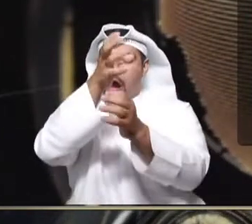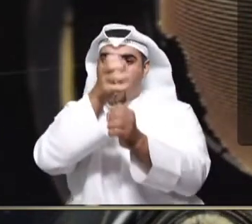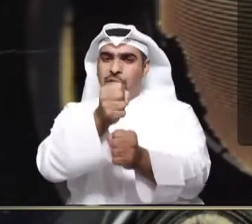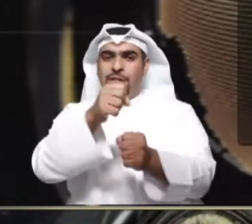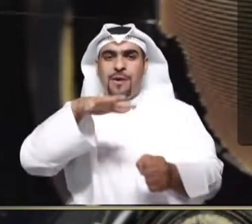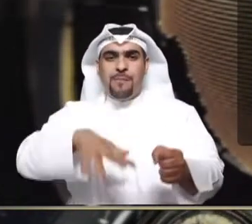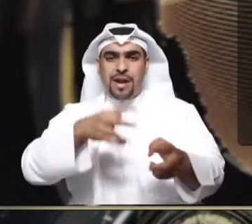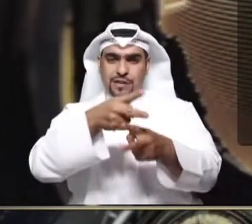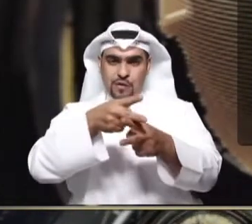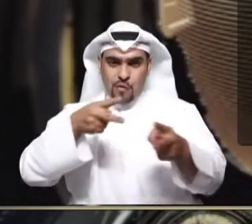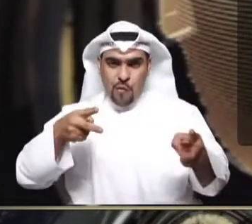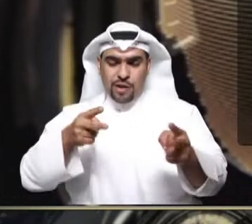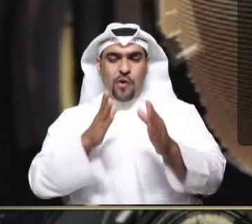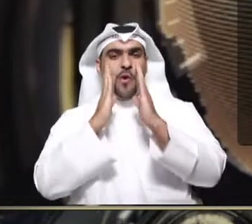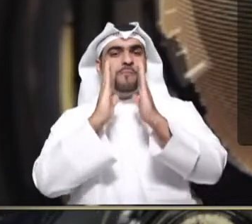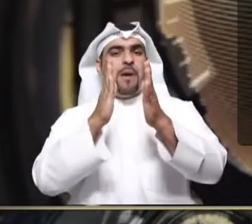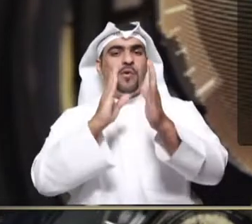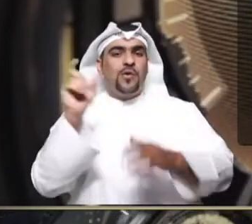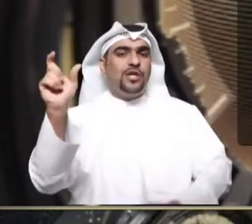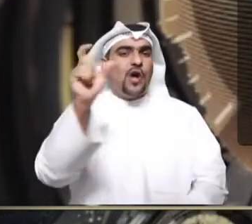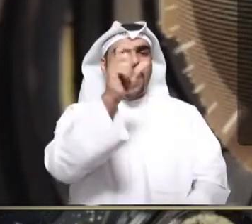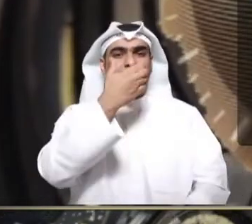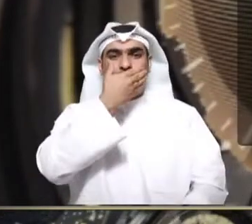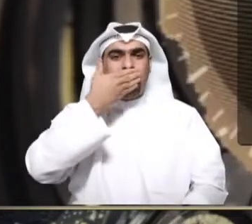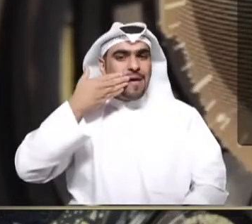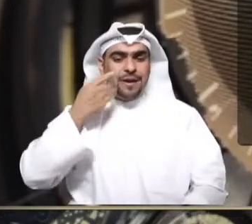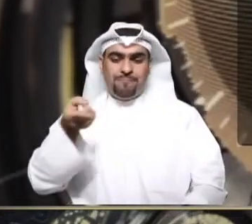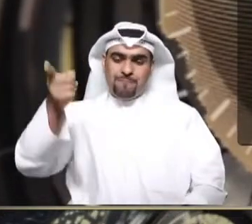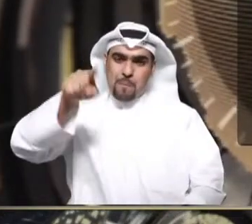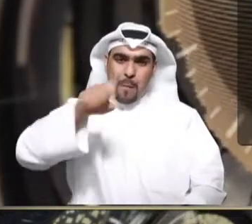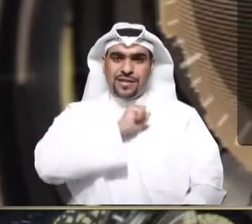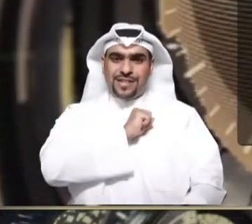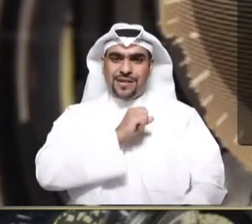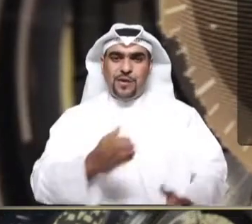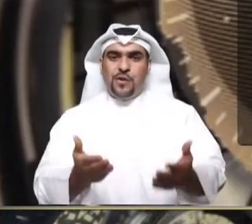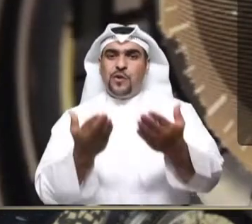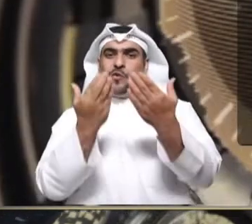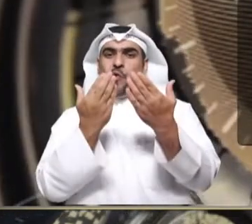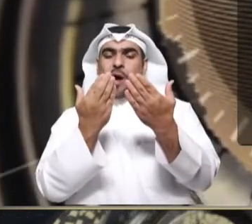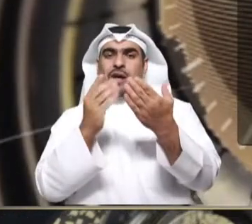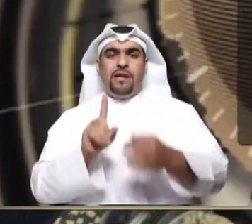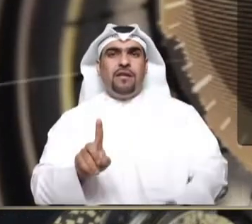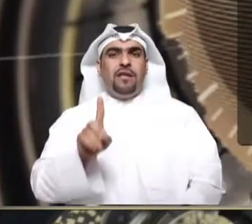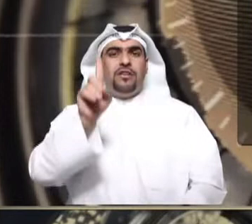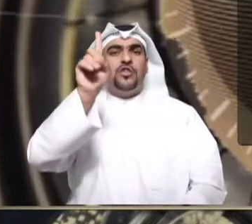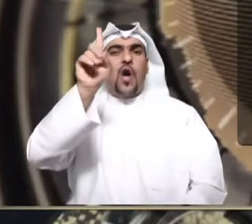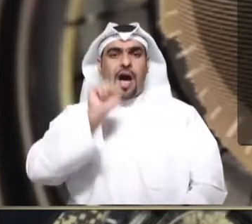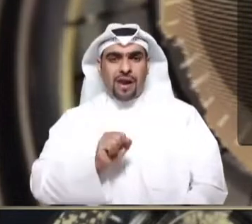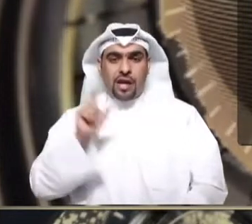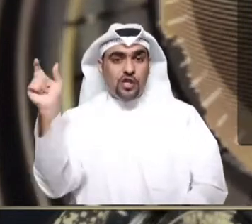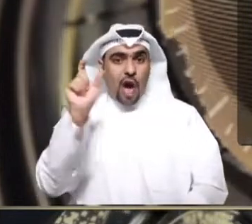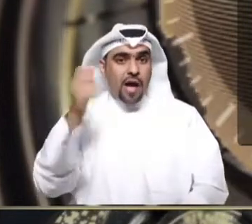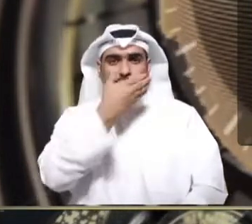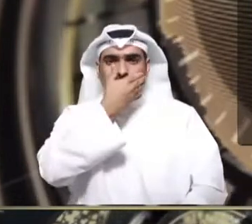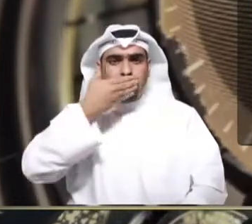تمنياته بمناسبة حلول شهر رمضان المبارك، سائلا المولى عز وجل أن يعيد هذا الشهر الفضيل